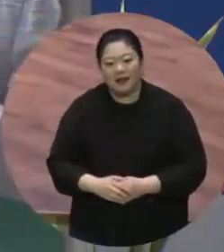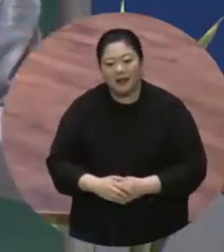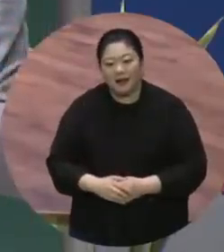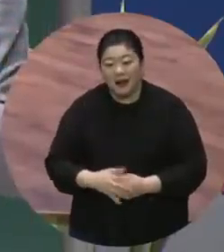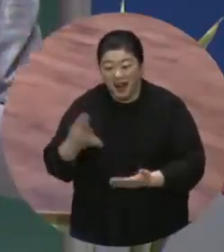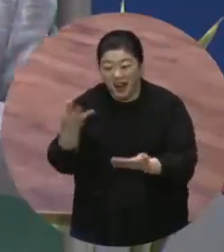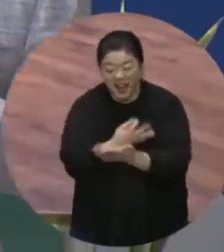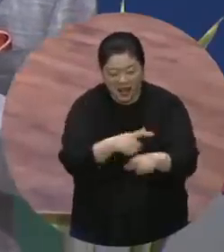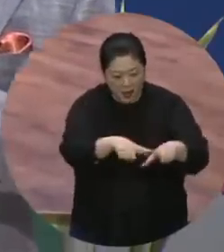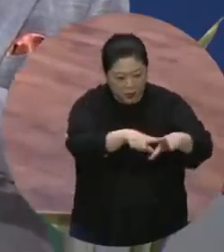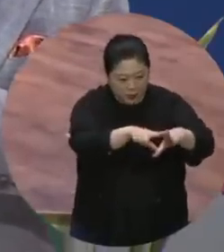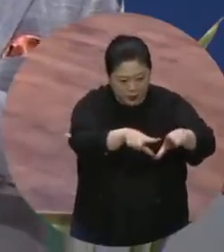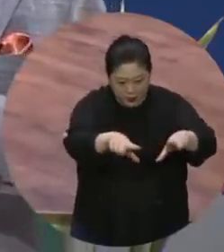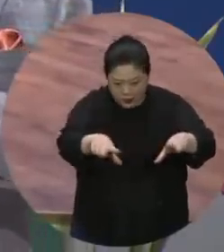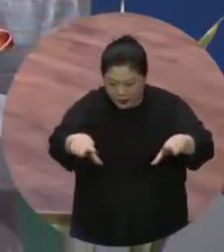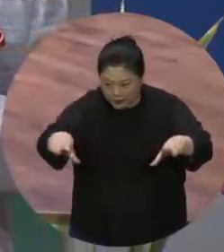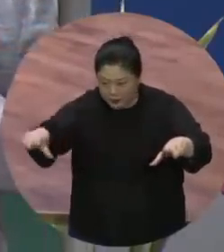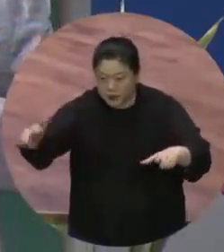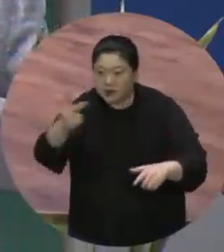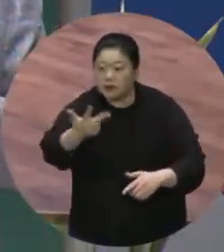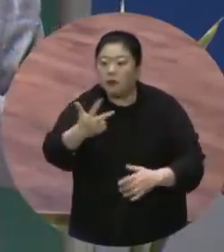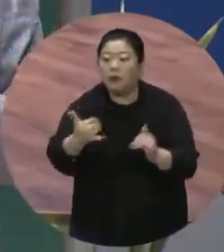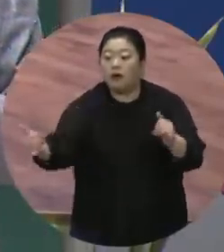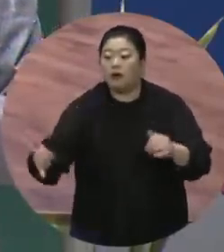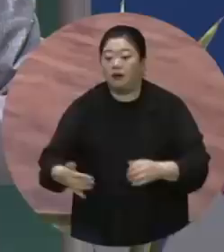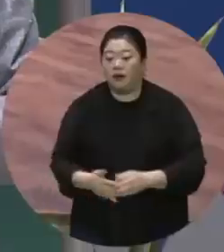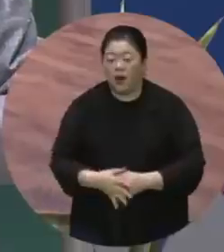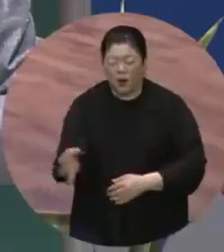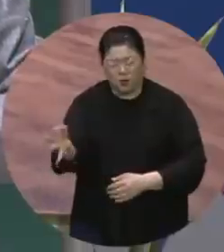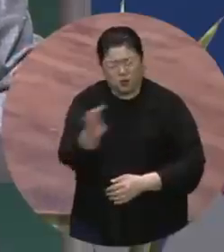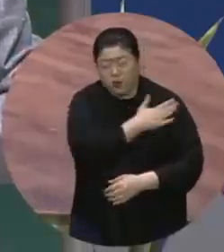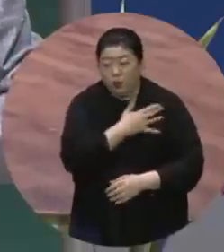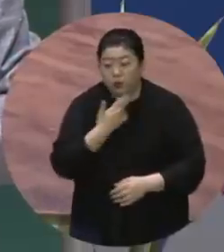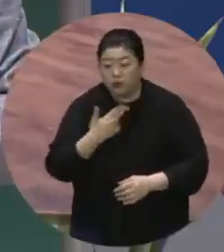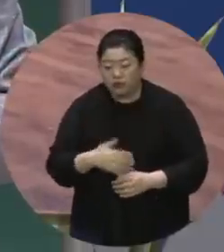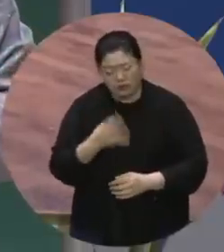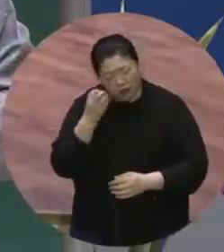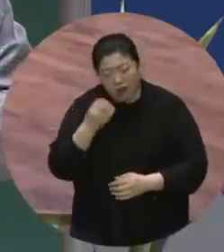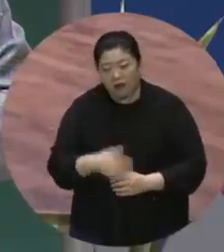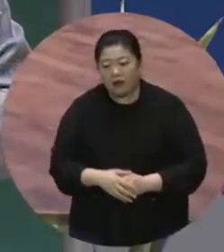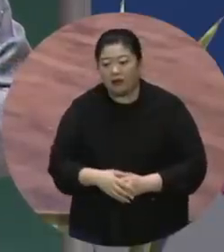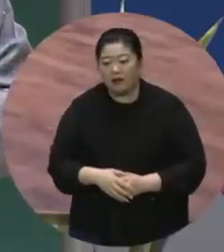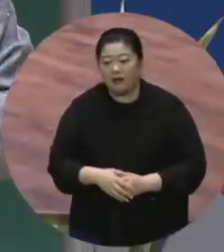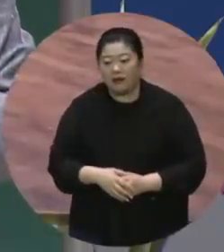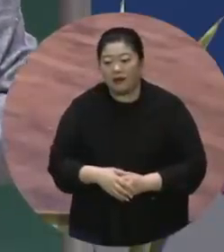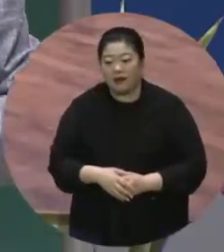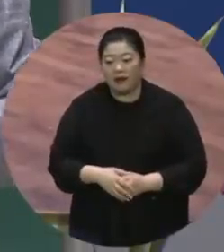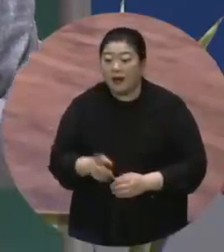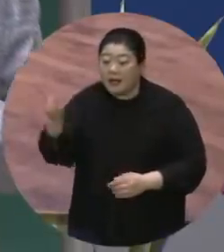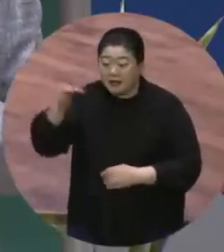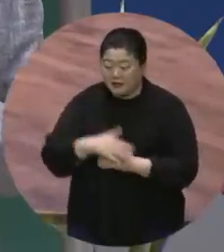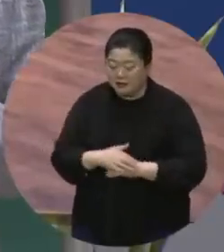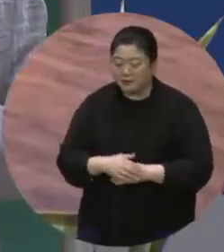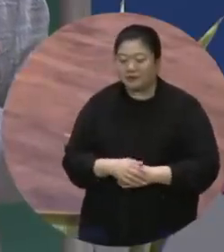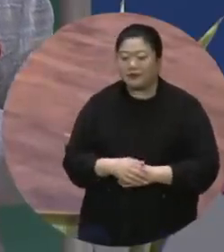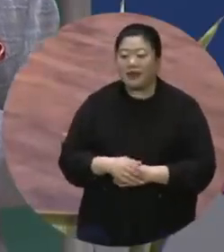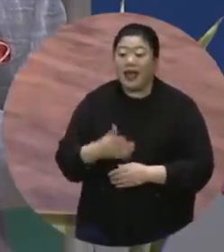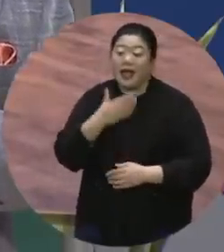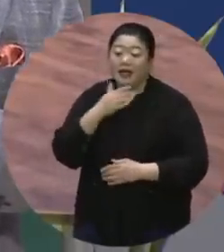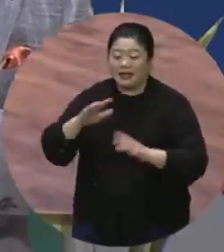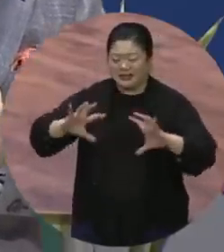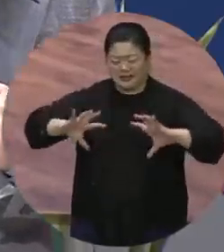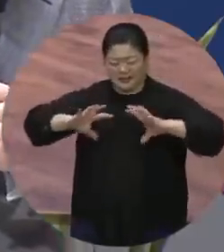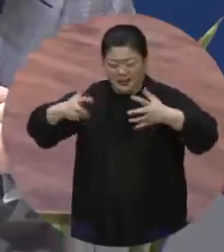전 세계요 행복지수 1위가 어딘지 아세요? 덴마크예요. 덴마크가